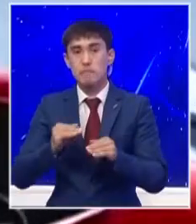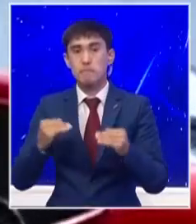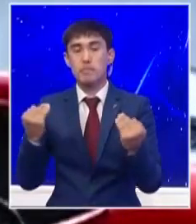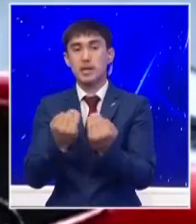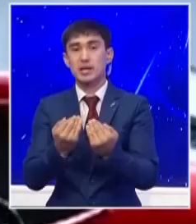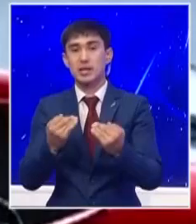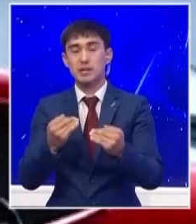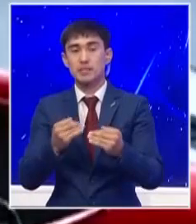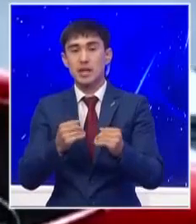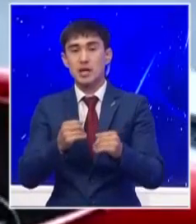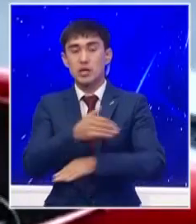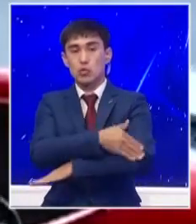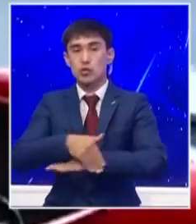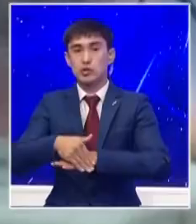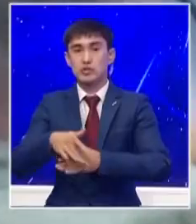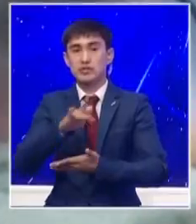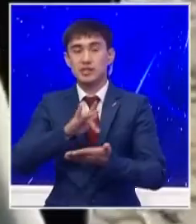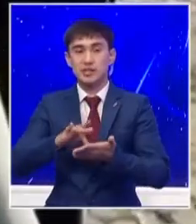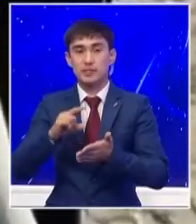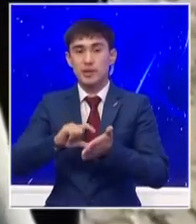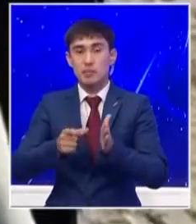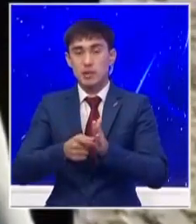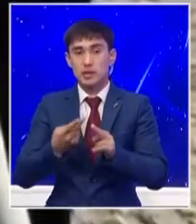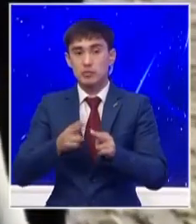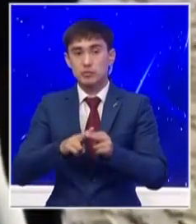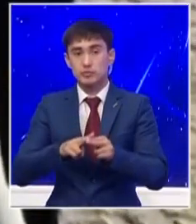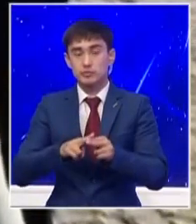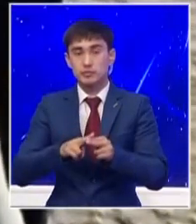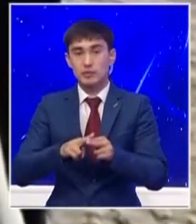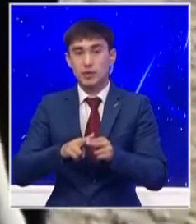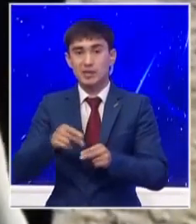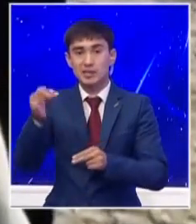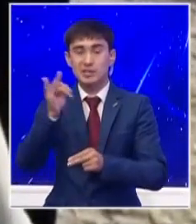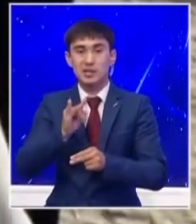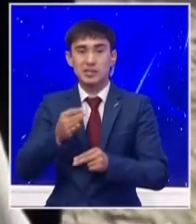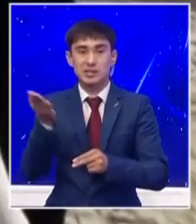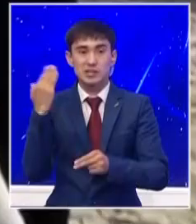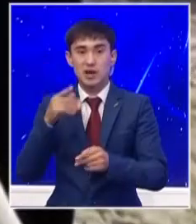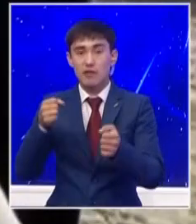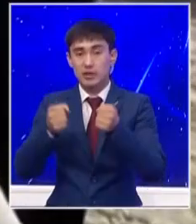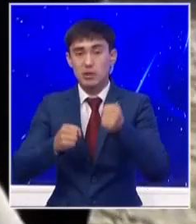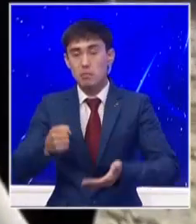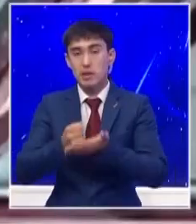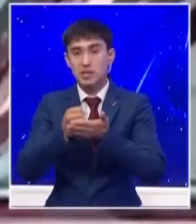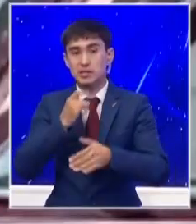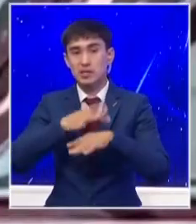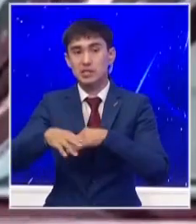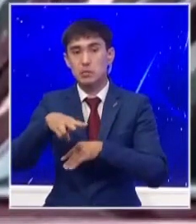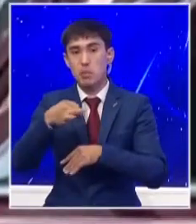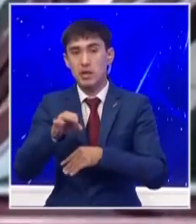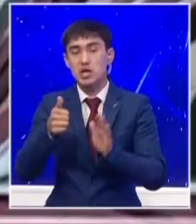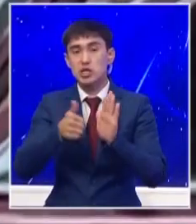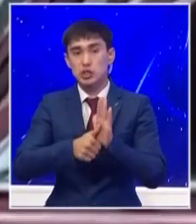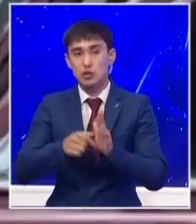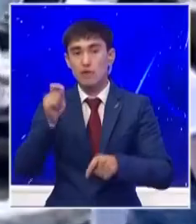часть улиц в центре Тбилиси. Фестиваль организовала Ассоциация исторических автомобилей при поддержке столичной мэрии. Это уже шестой